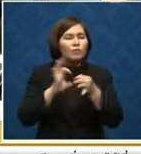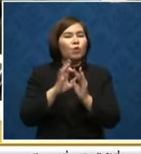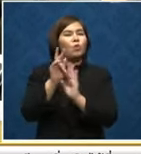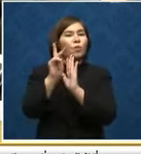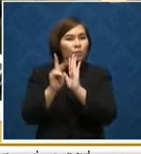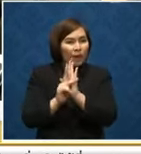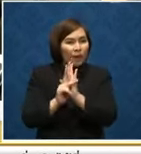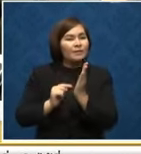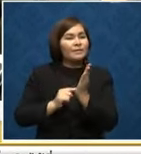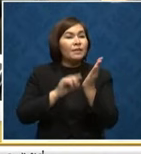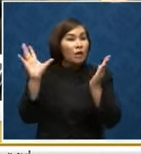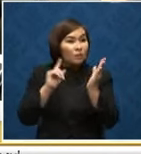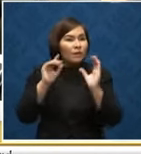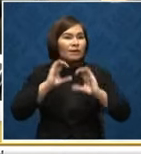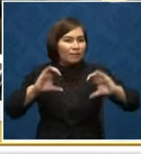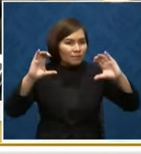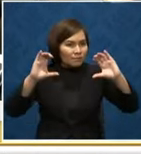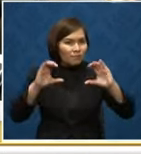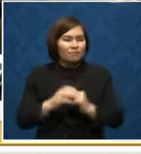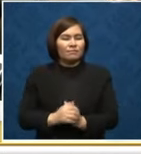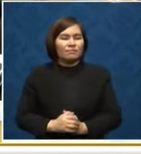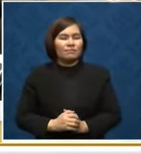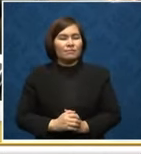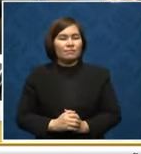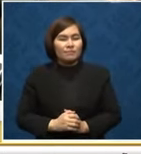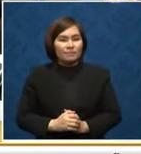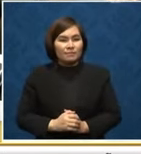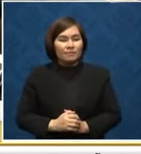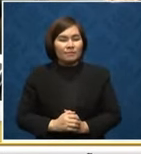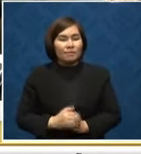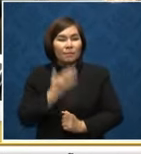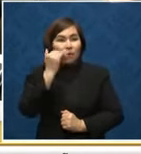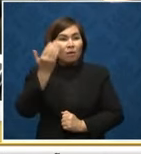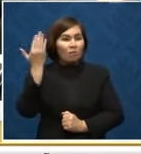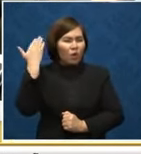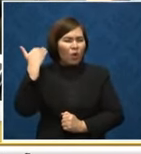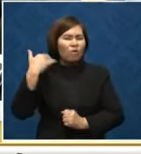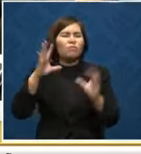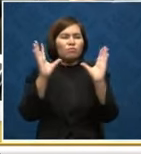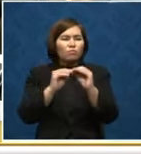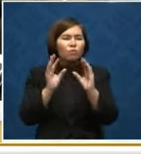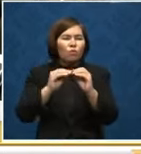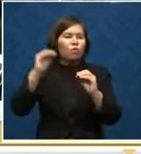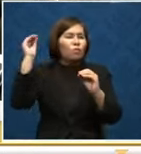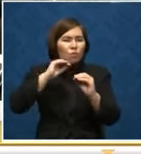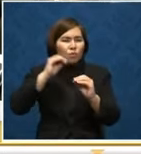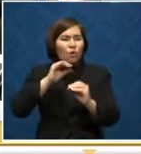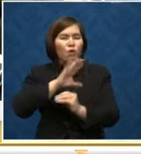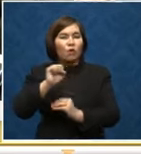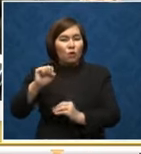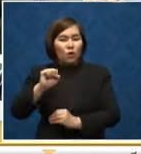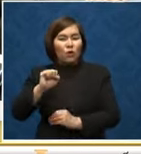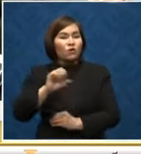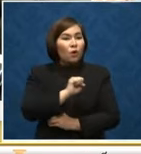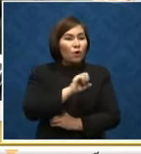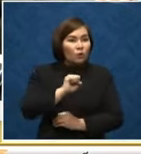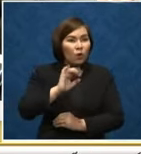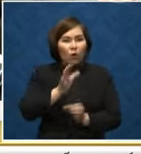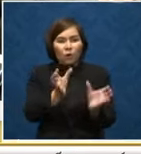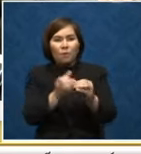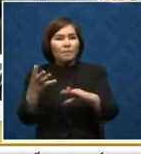ายที่เสนอโดยรัฐบาลหรือไม่ก็ได้เห็นได้ว่าในสมัยประชุมที่ผ่านๆมาสมาชิกของทุกพรรคนะครับ